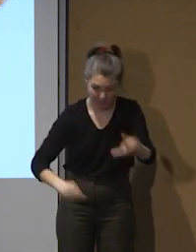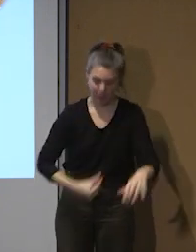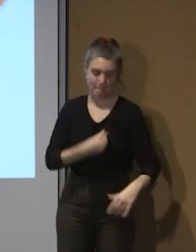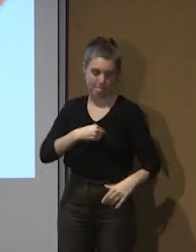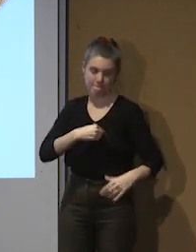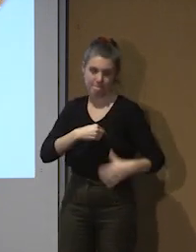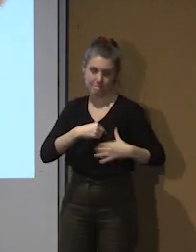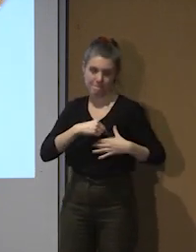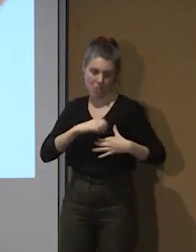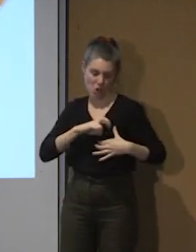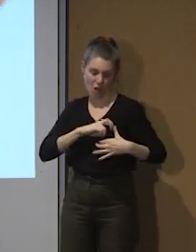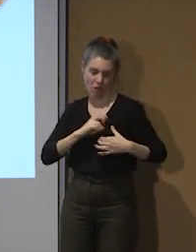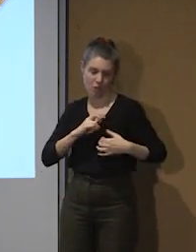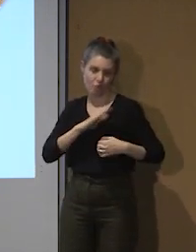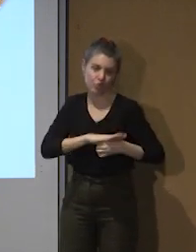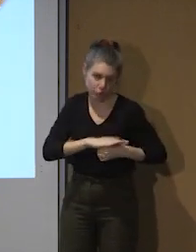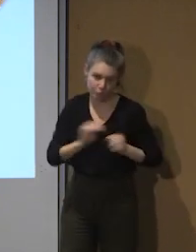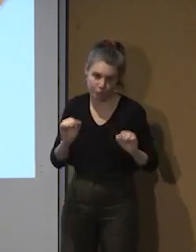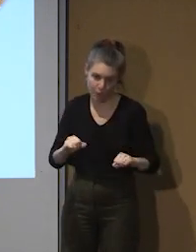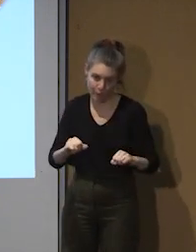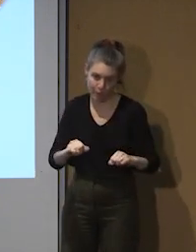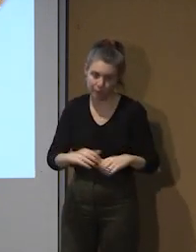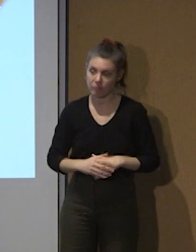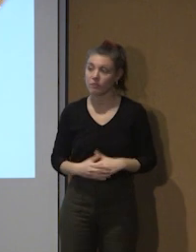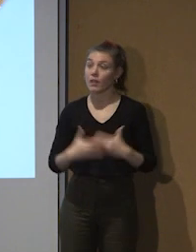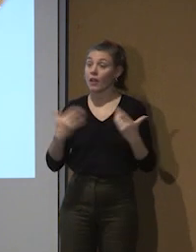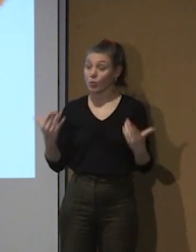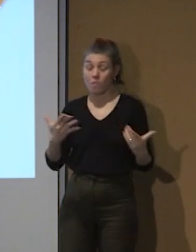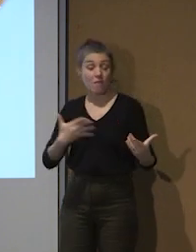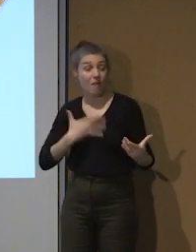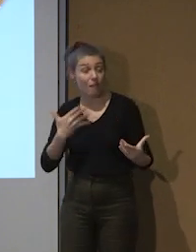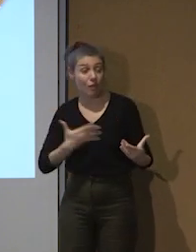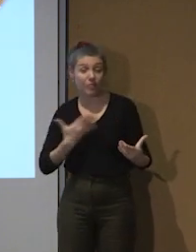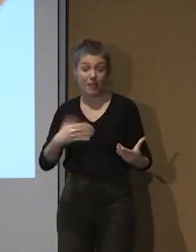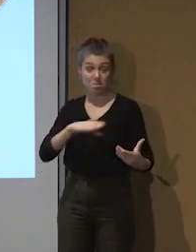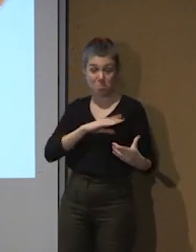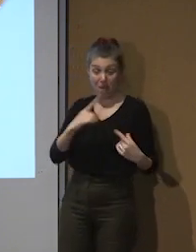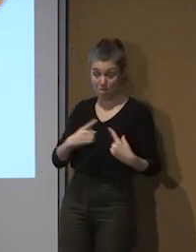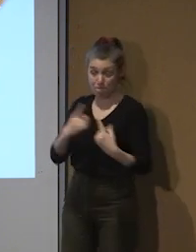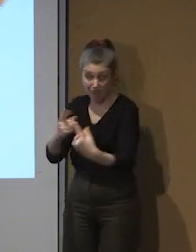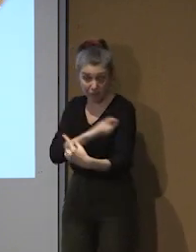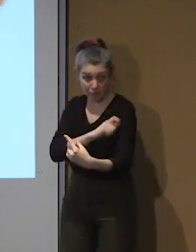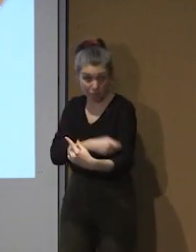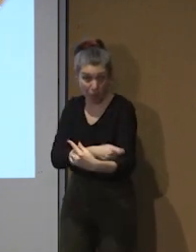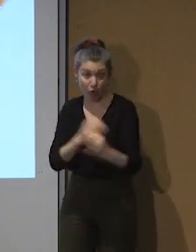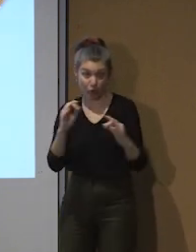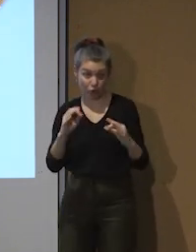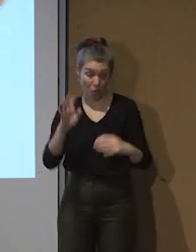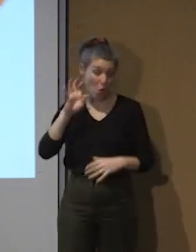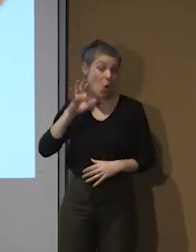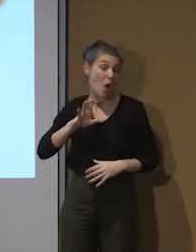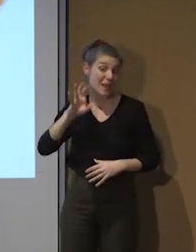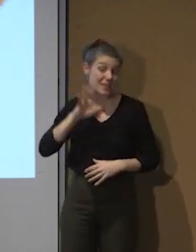AVC. Et alors, l'avantage, justement, de l'activité physique, c'est qu'on s'est rendu compte que non seulement ça limite le cholestérol, ce qu'on appelle le